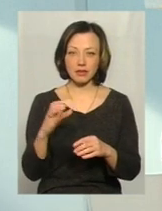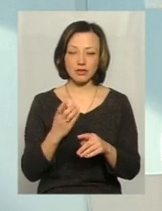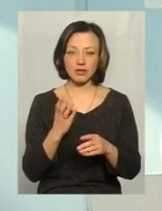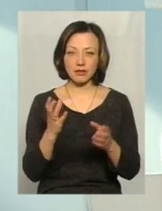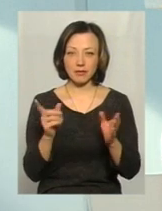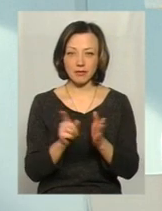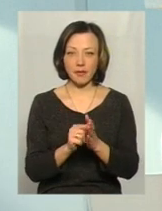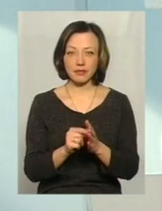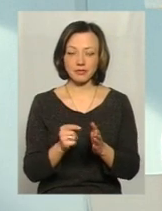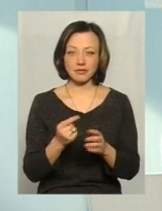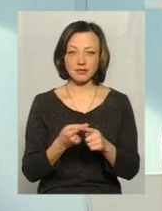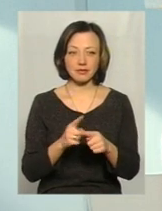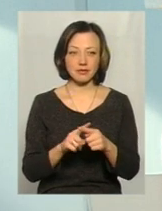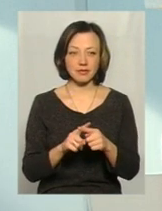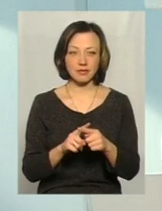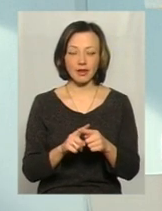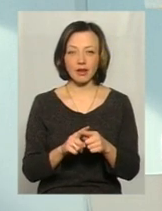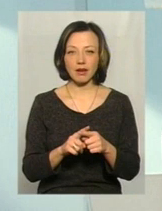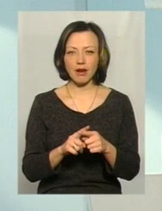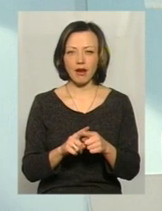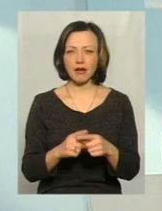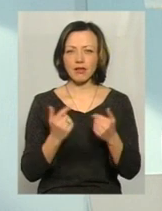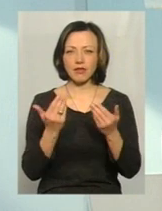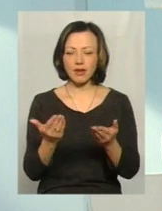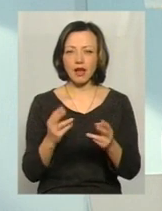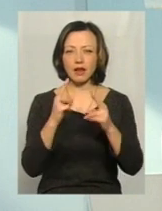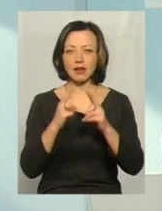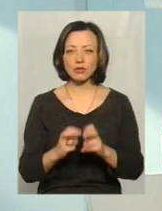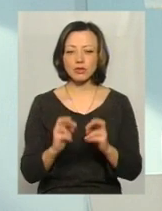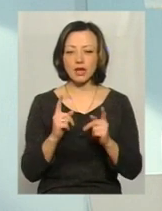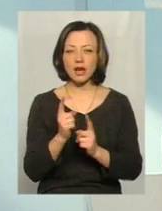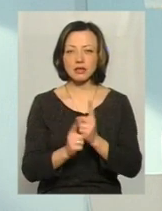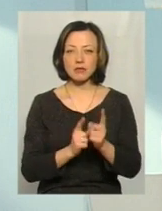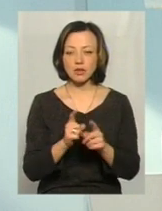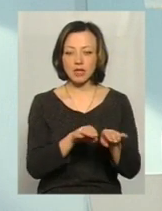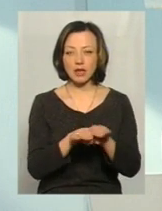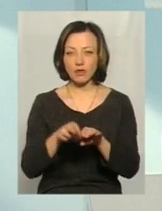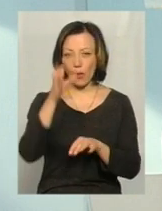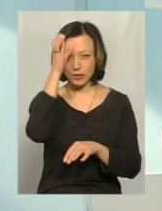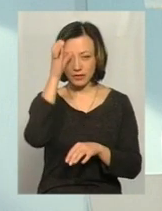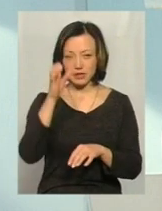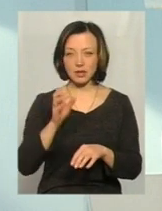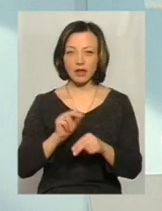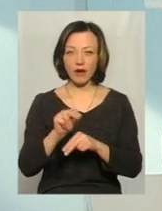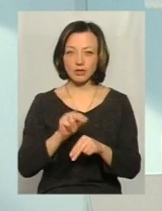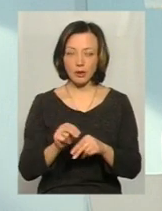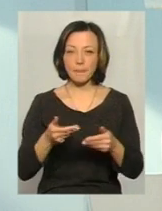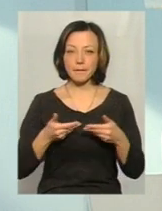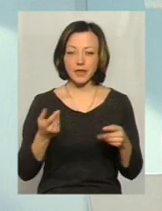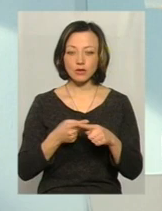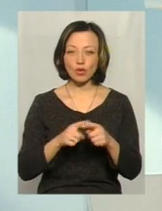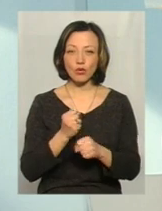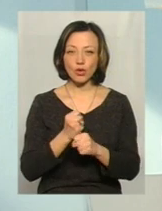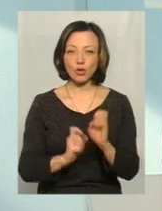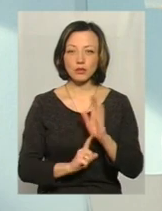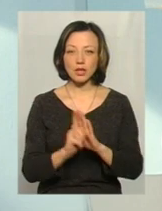шагати разом з ним. Так, і що ви аналізуєте, як змінюється от рівень освіти, навченості? Ми дану роботу